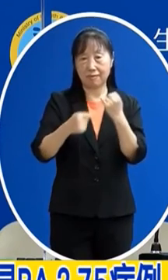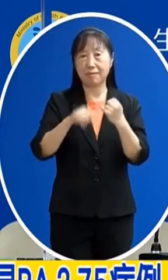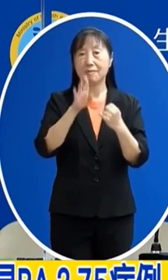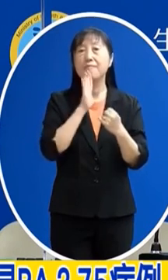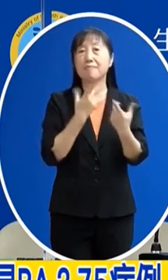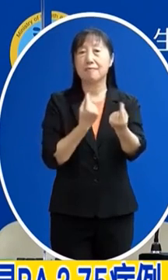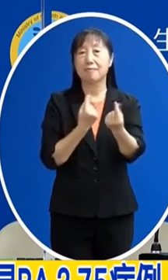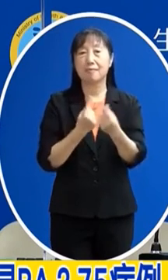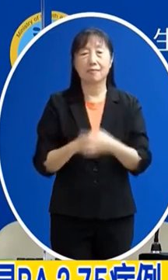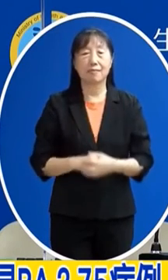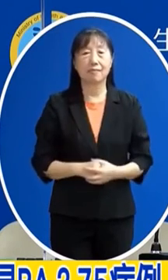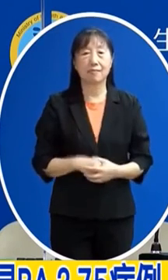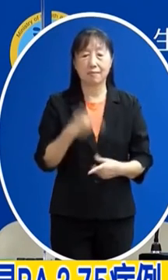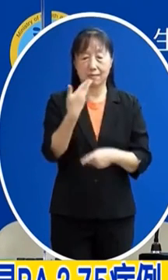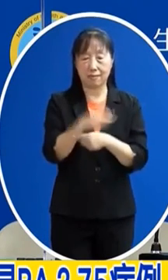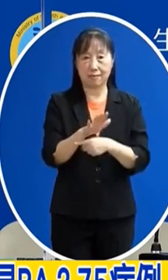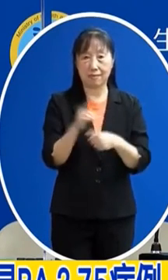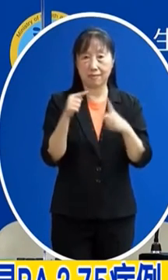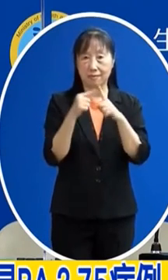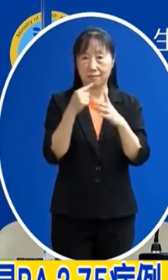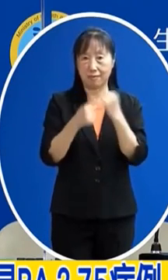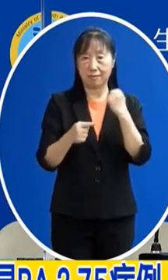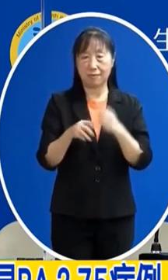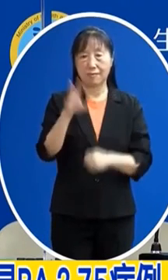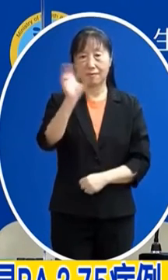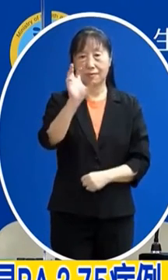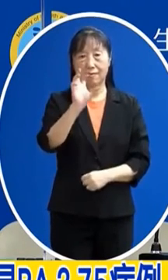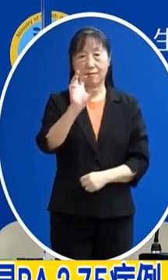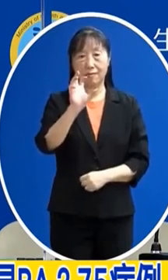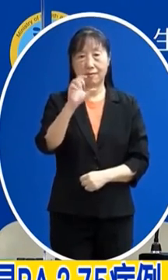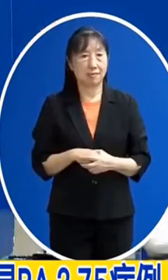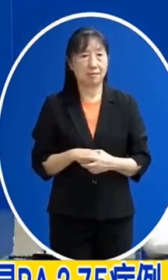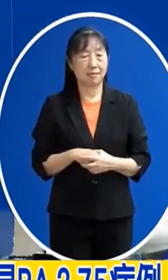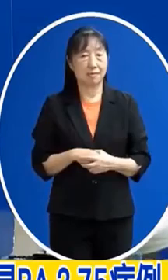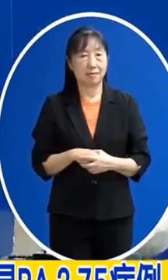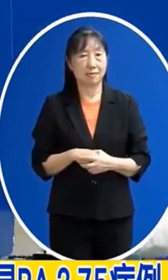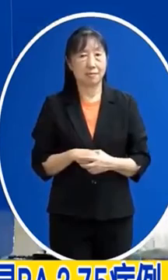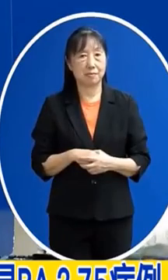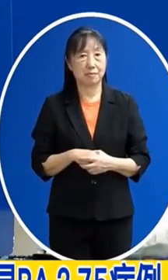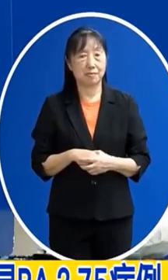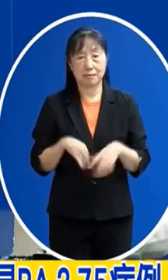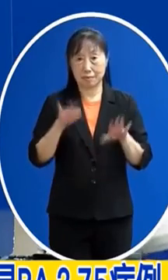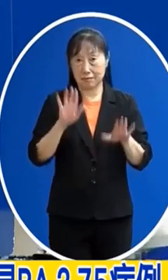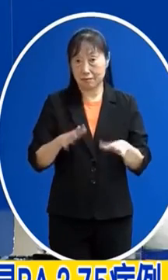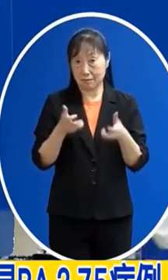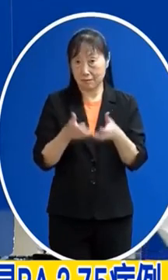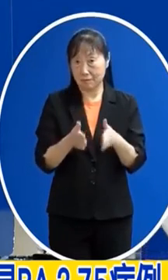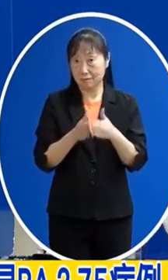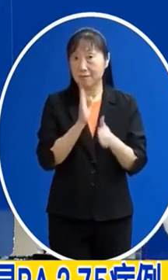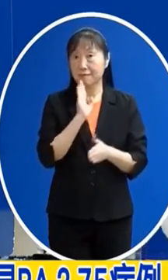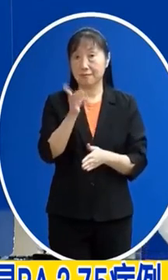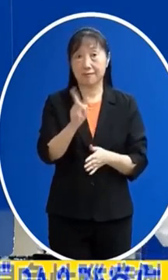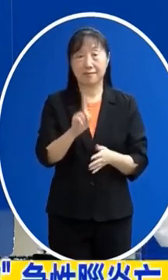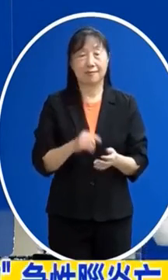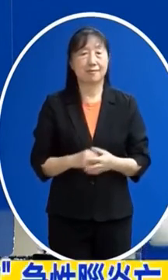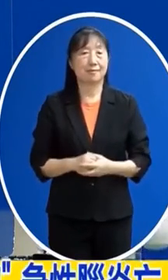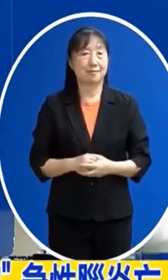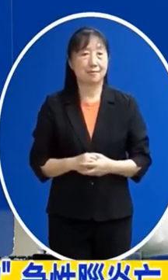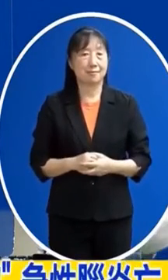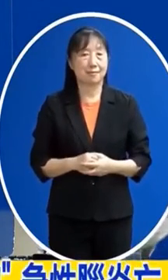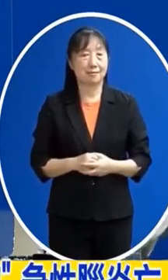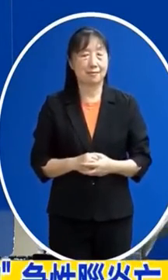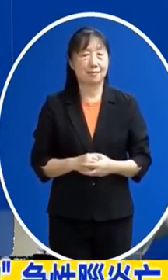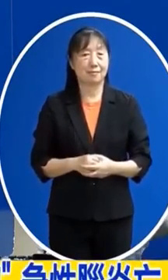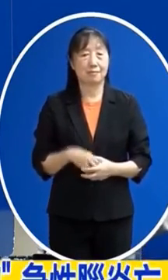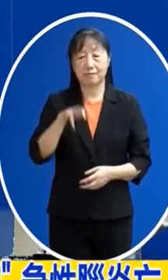一致的。那死亡的病例数那是有86位。 另外今天比较重要的还有就是我们有